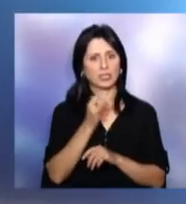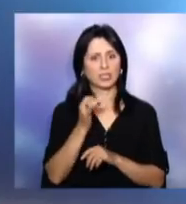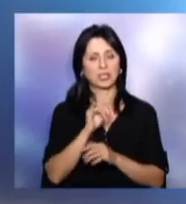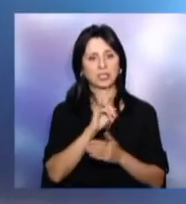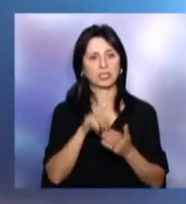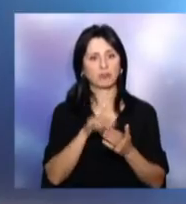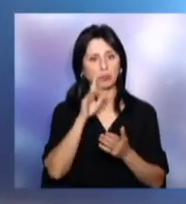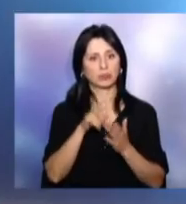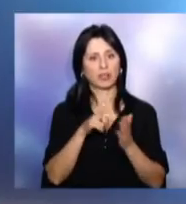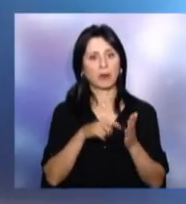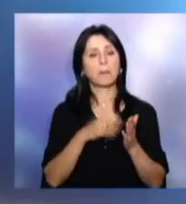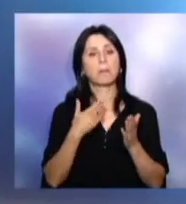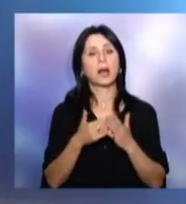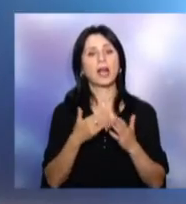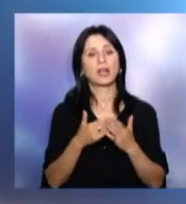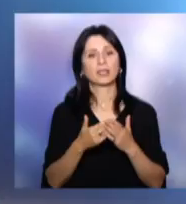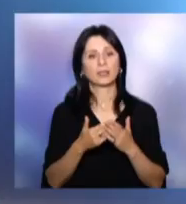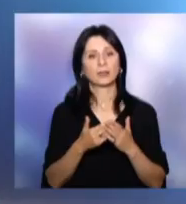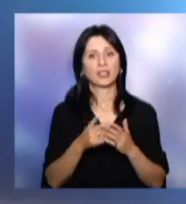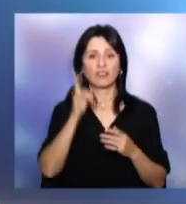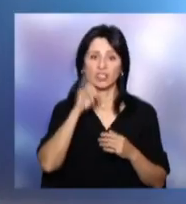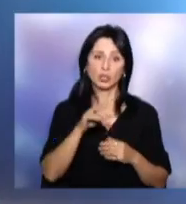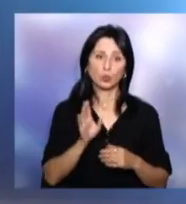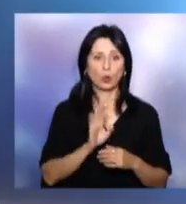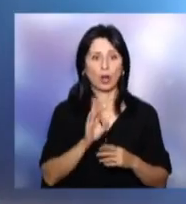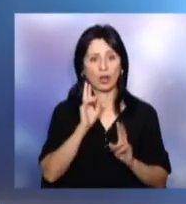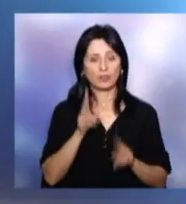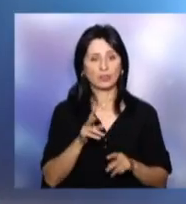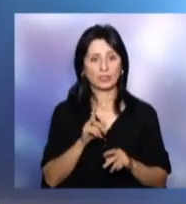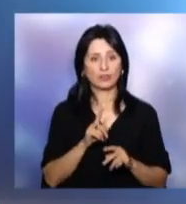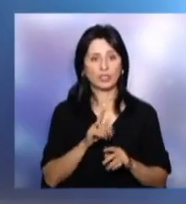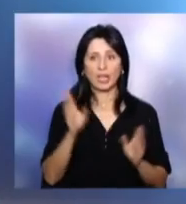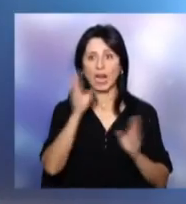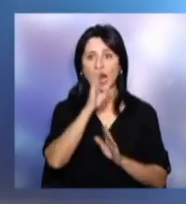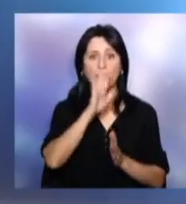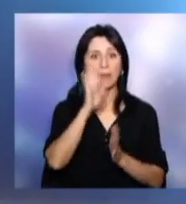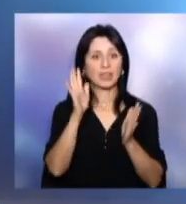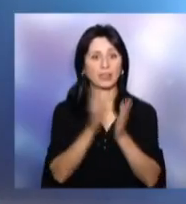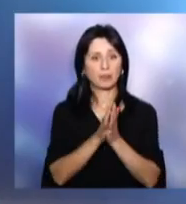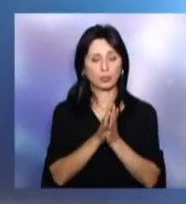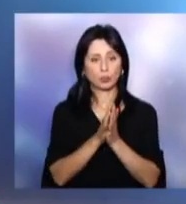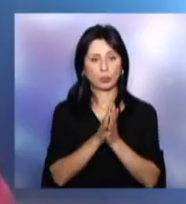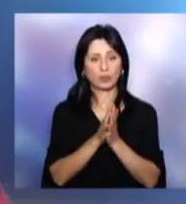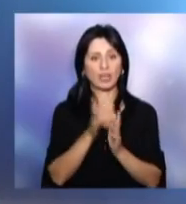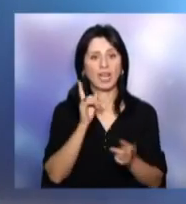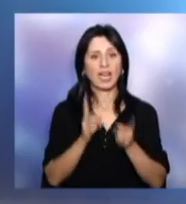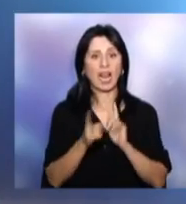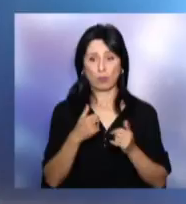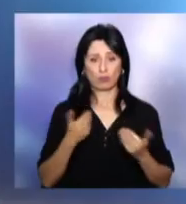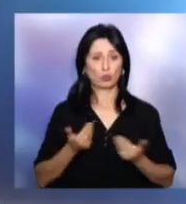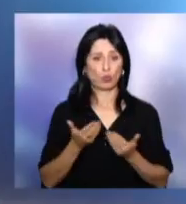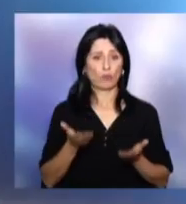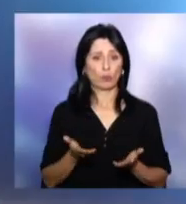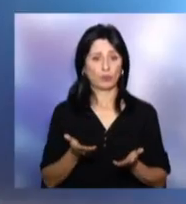საინტერესო საკითხს გავარკვევთ. მაგალითად, ვიცით თუ არა, რომ გარემოს დაბინძურება, ის რეალობა, რომელშიც